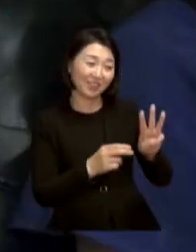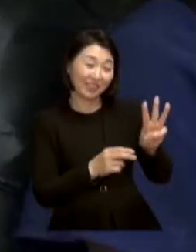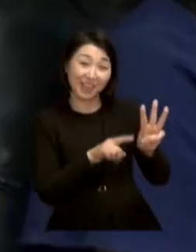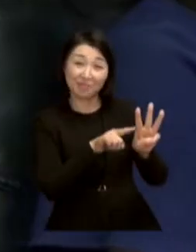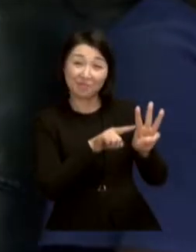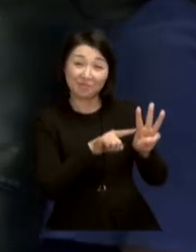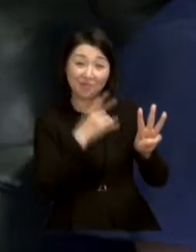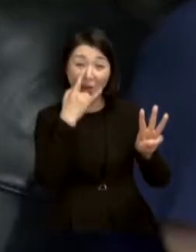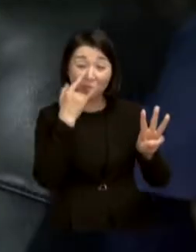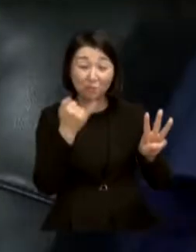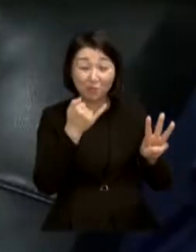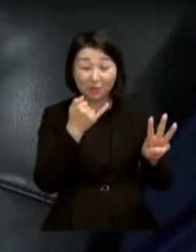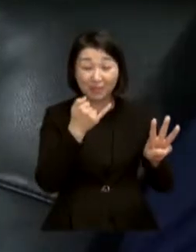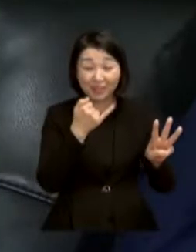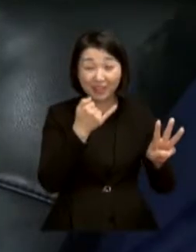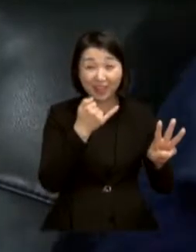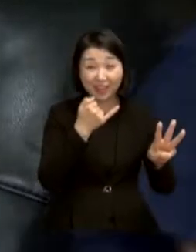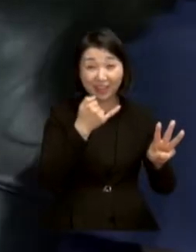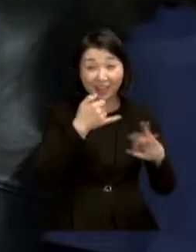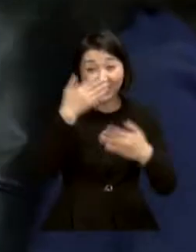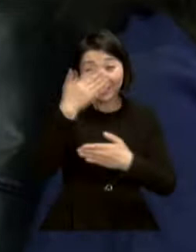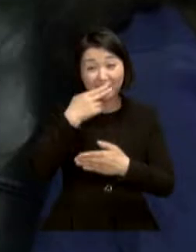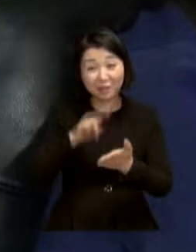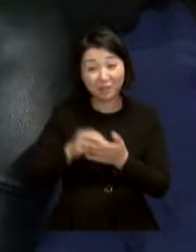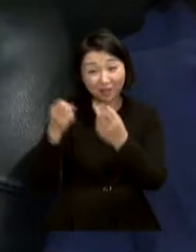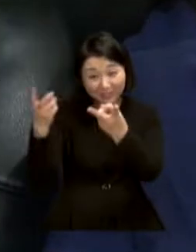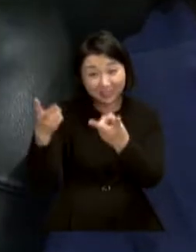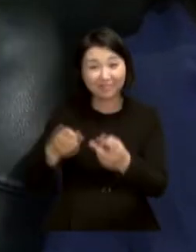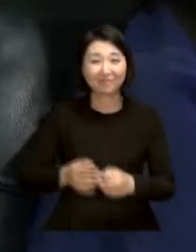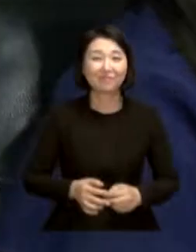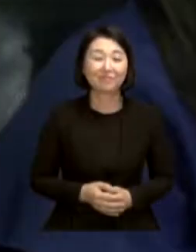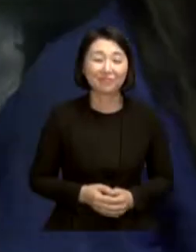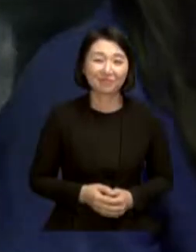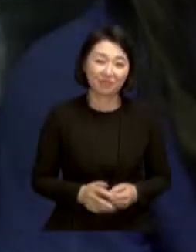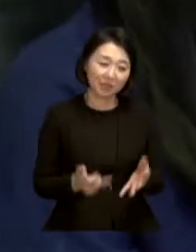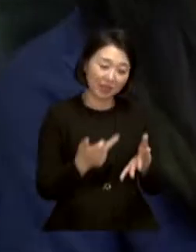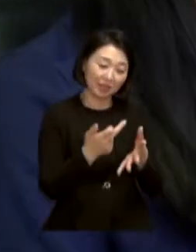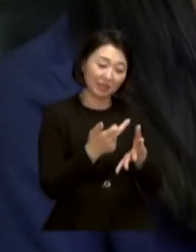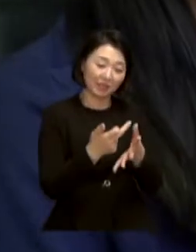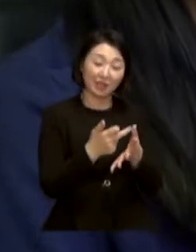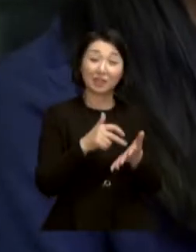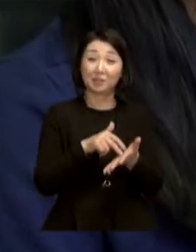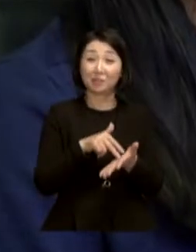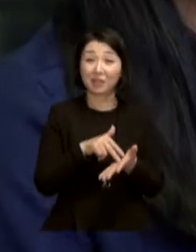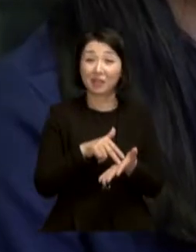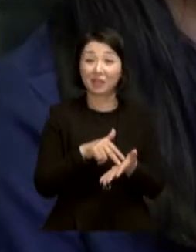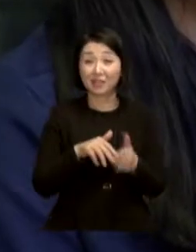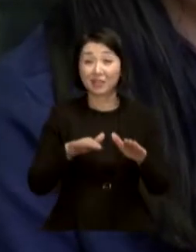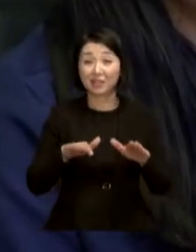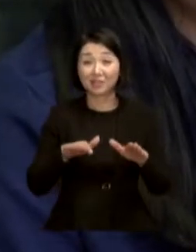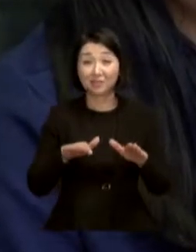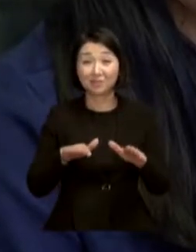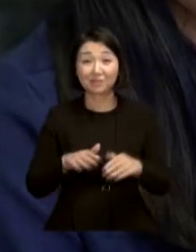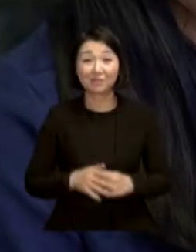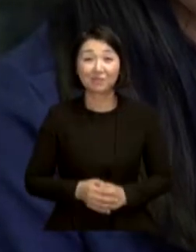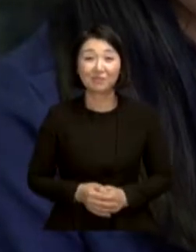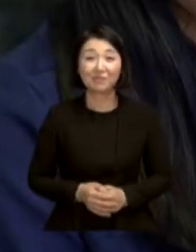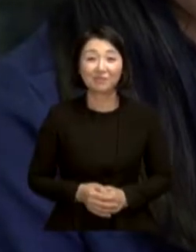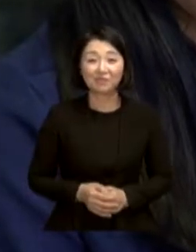같아요. 장남으로서 뭐 이렇게 지금은 막 엄마 아빠 사역을 같이 이렇게 못